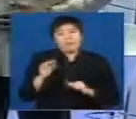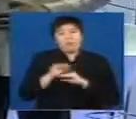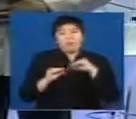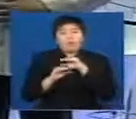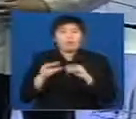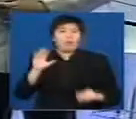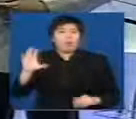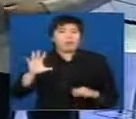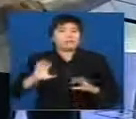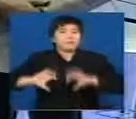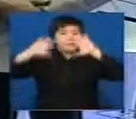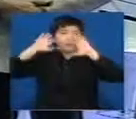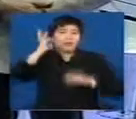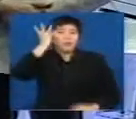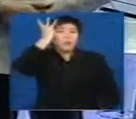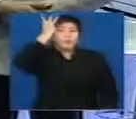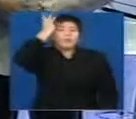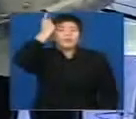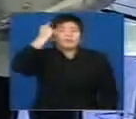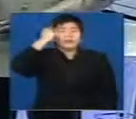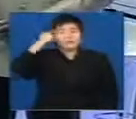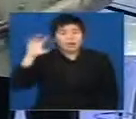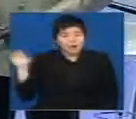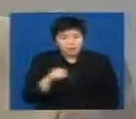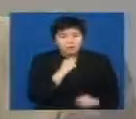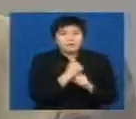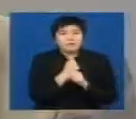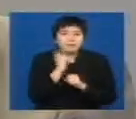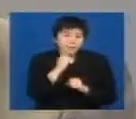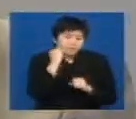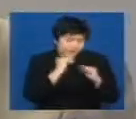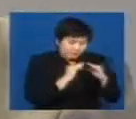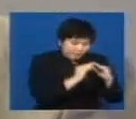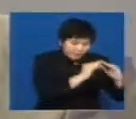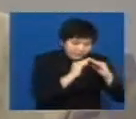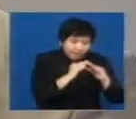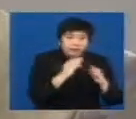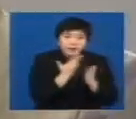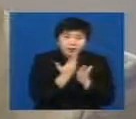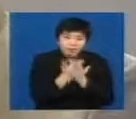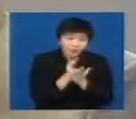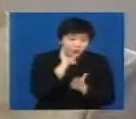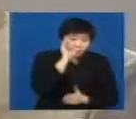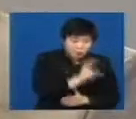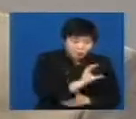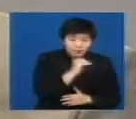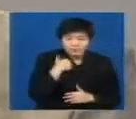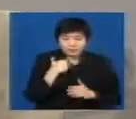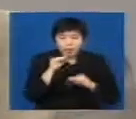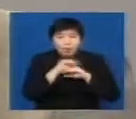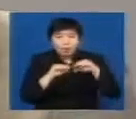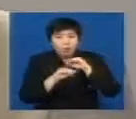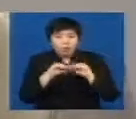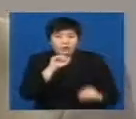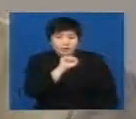ครงการที่คิดอยู่แต่ว่าเพิ่งนำออกมานะเรามีโครงการหมู่บ้านกองทุนหมู่บ้านมีโครงการ SFL ซึ่งอันเนี้ยเราจะพูดถึงชุม